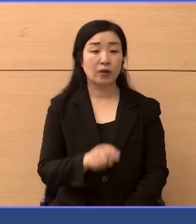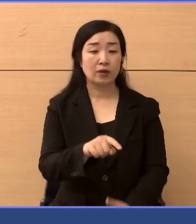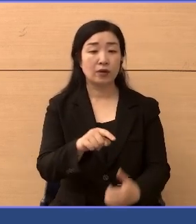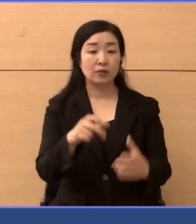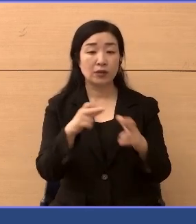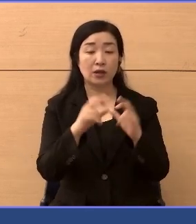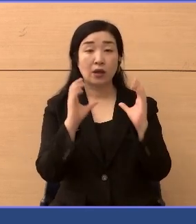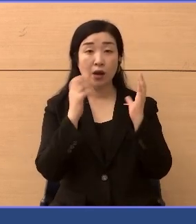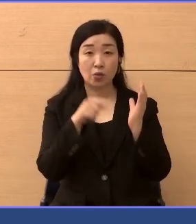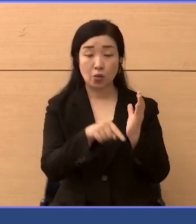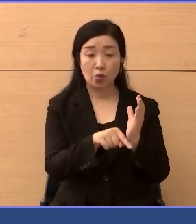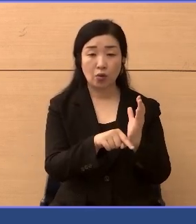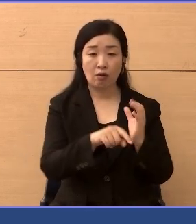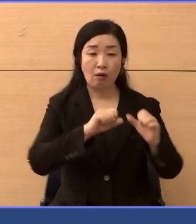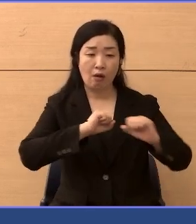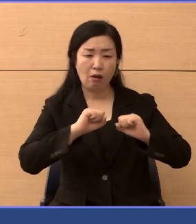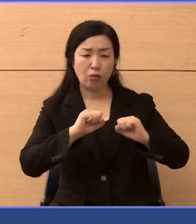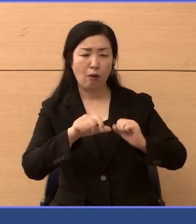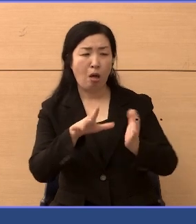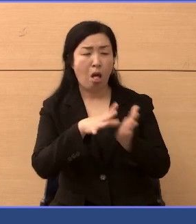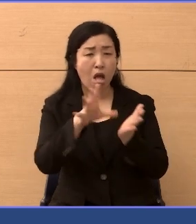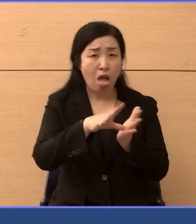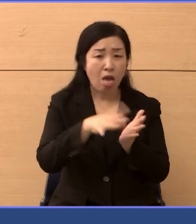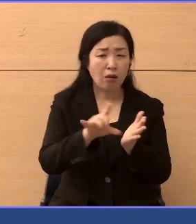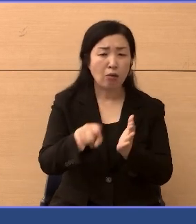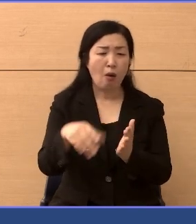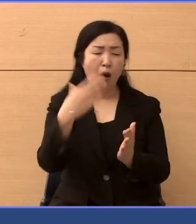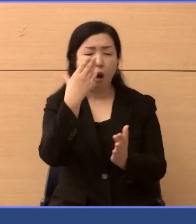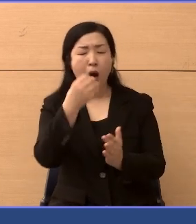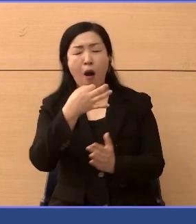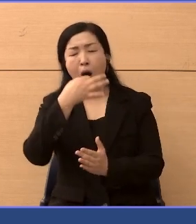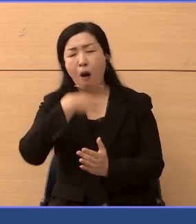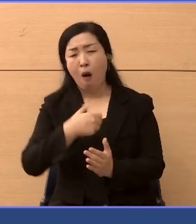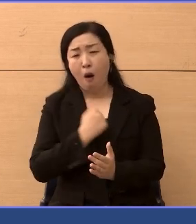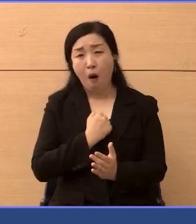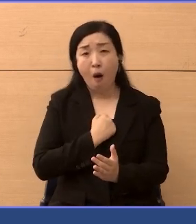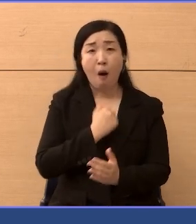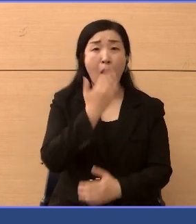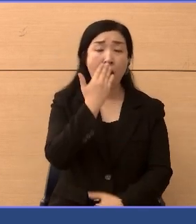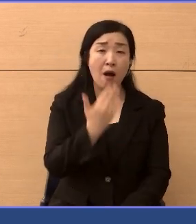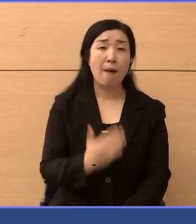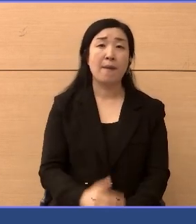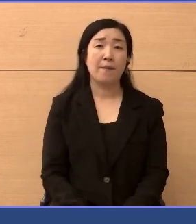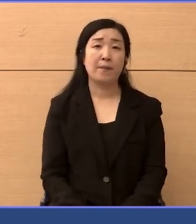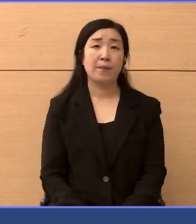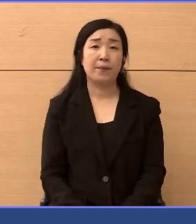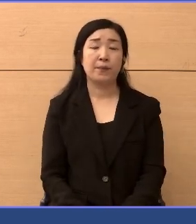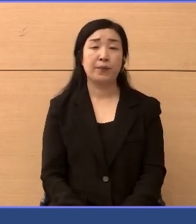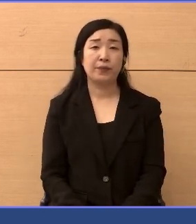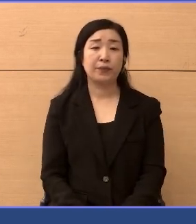행동이 difficult 너무나 that it makes 힘들기 sense 때문에 for the 힘들게 parents 만들기 and 때문에 siblings to have some 부모님이나 time